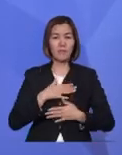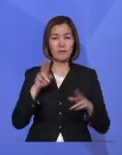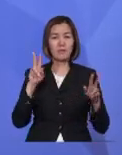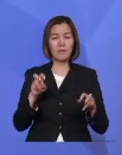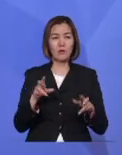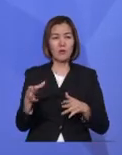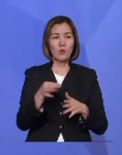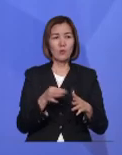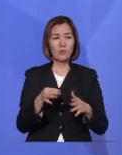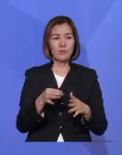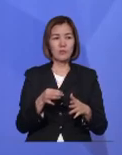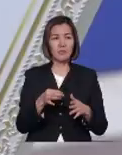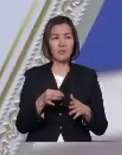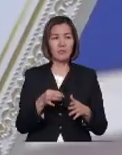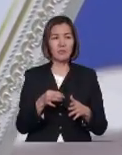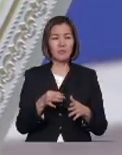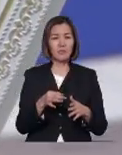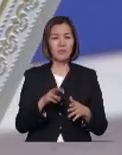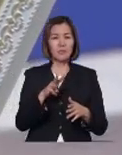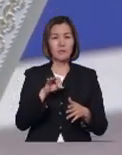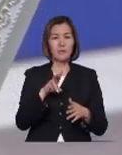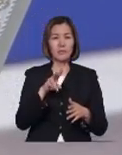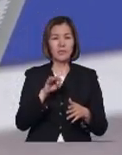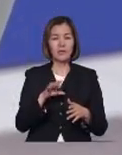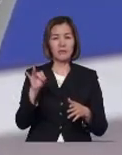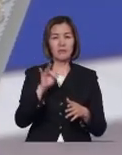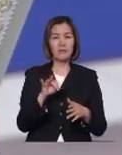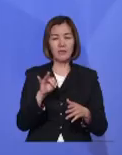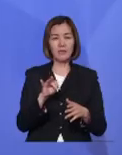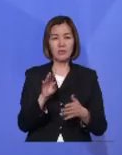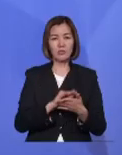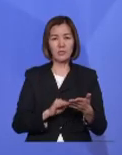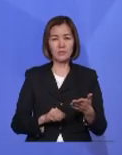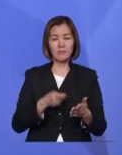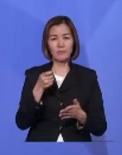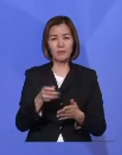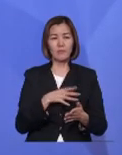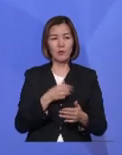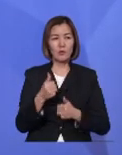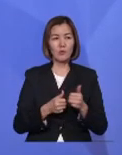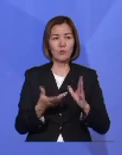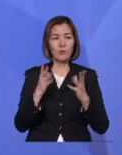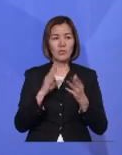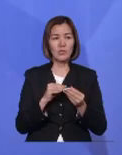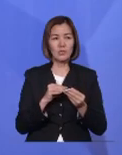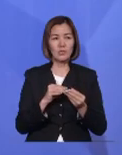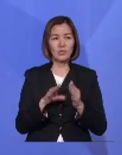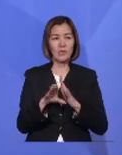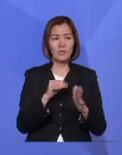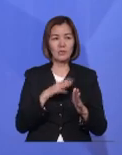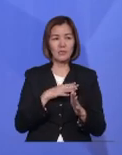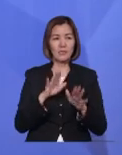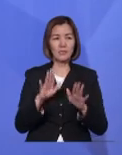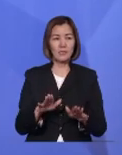осы облыстық, өзіміздің облыстық мәслихаттарының тарихы болды. Осыған байланысты бүгінгі конкурстың нәтижесі анықталды.